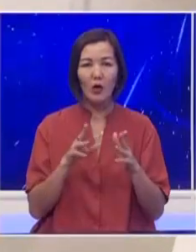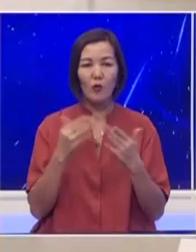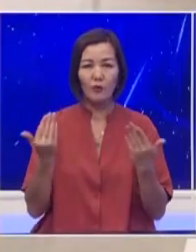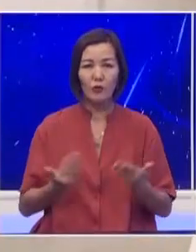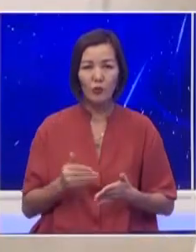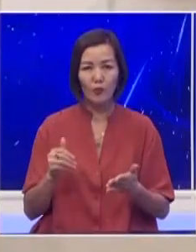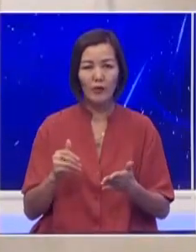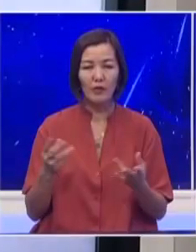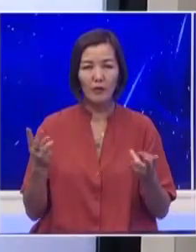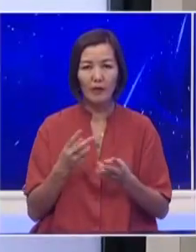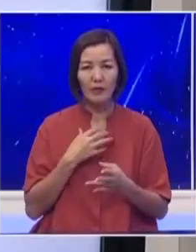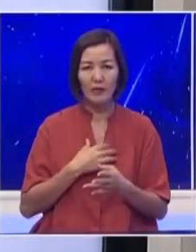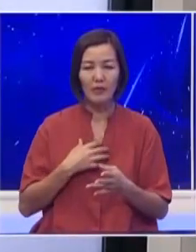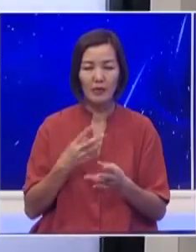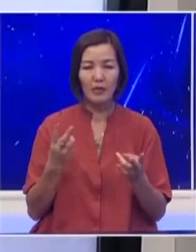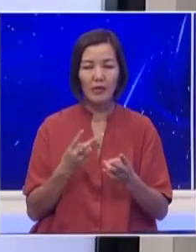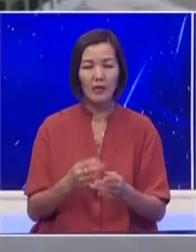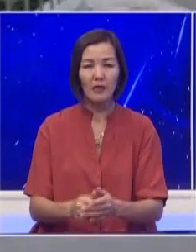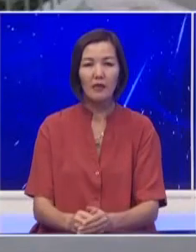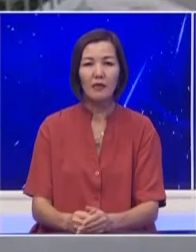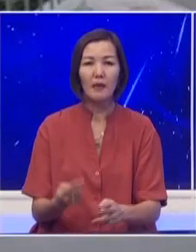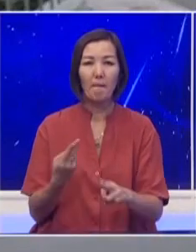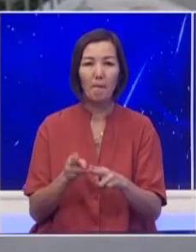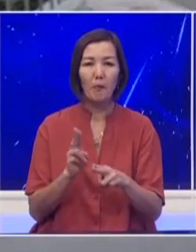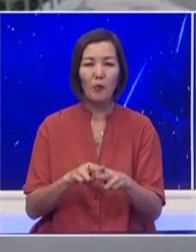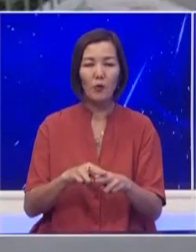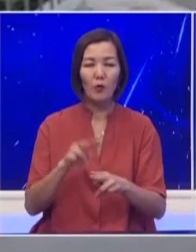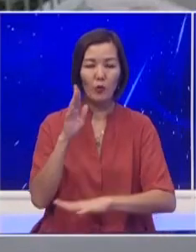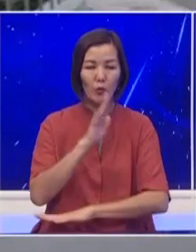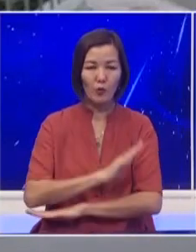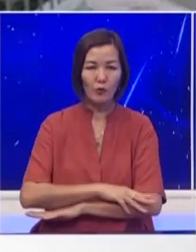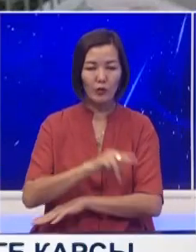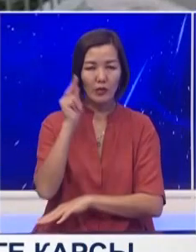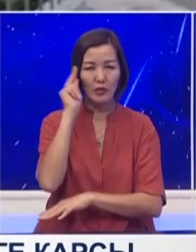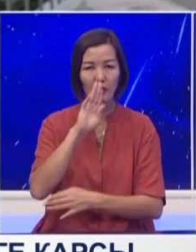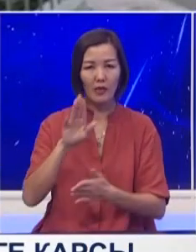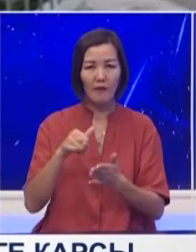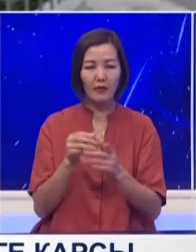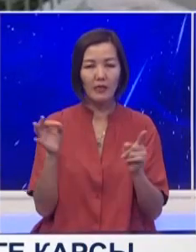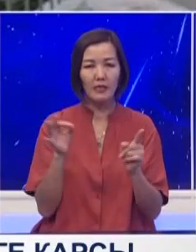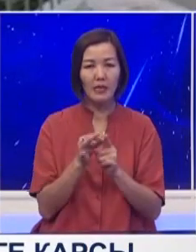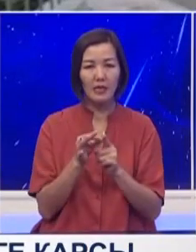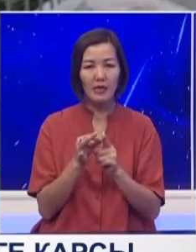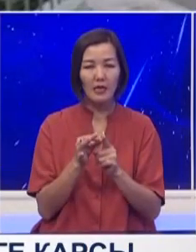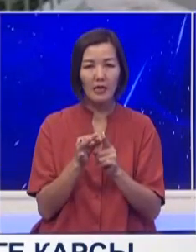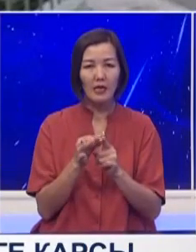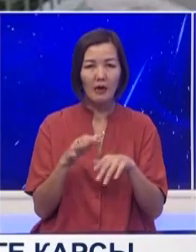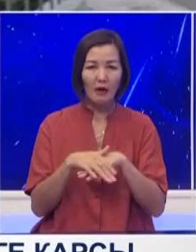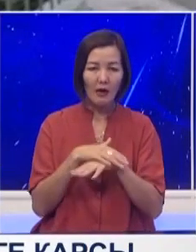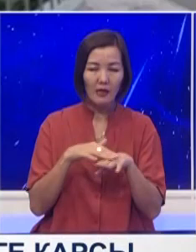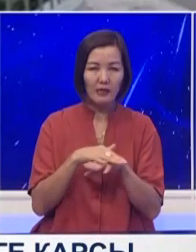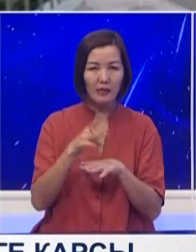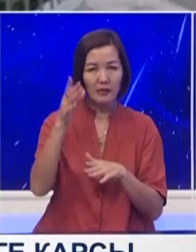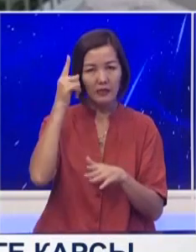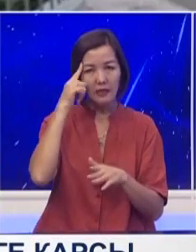кепілі. Семинардың мақсаты да сол. Бұл курстың негізгі мақсаты жамағаттың діни сауатын